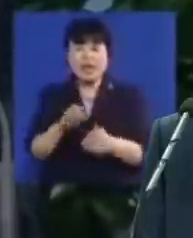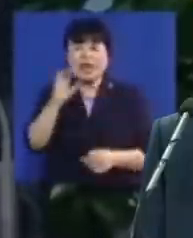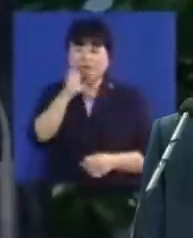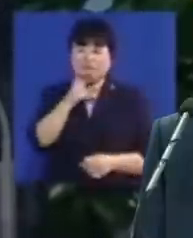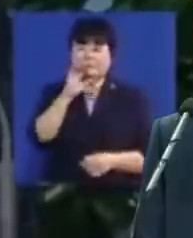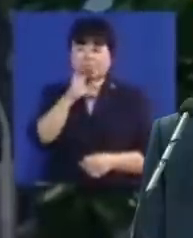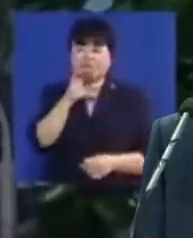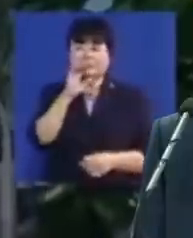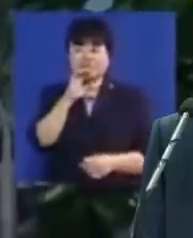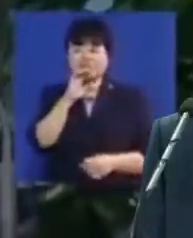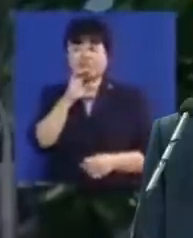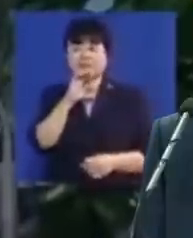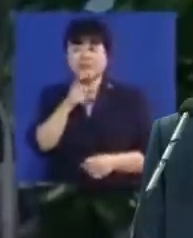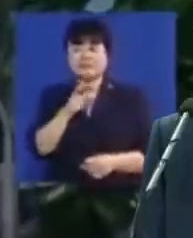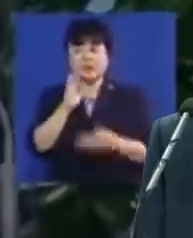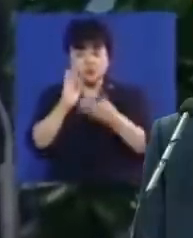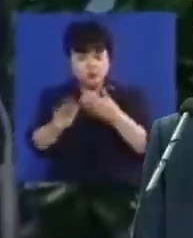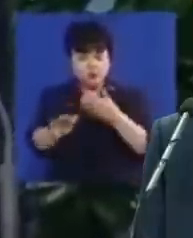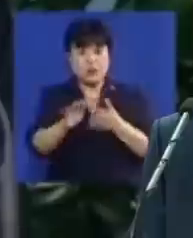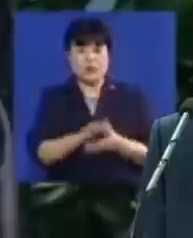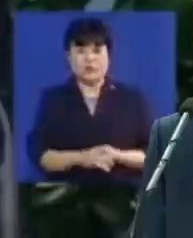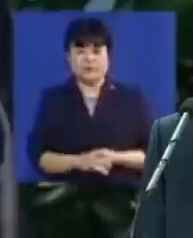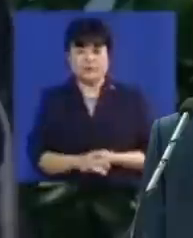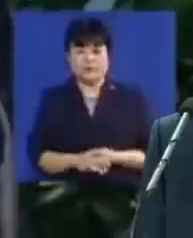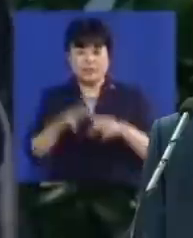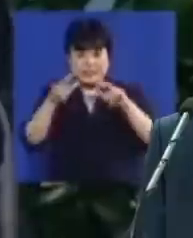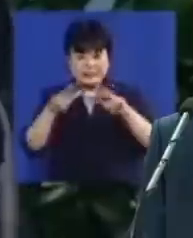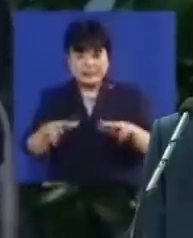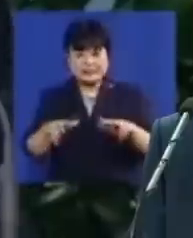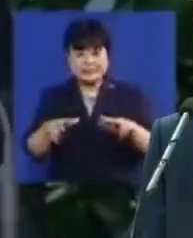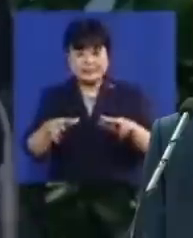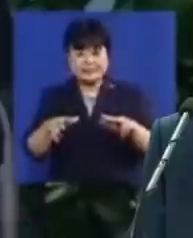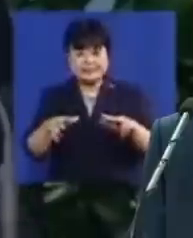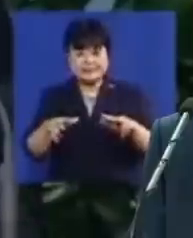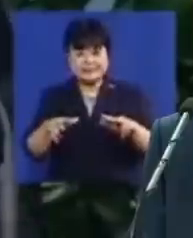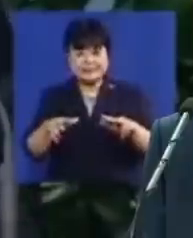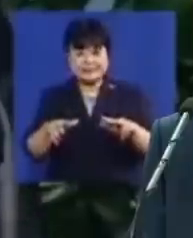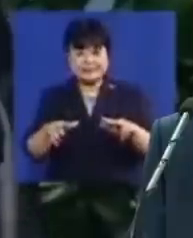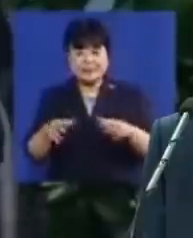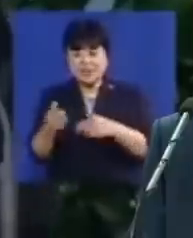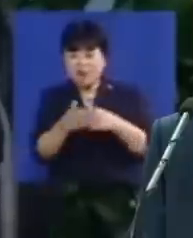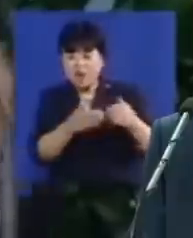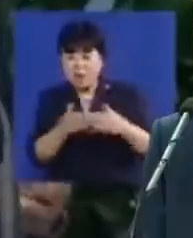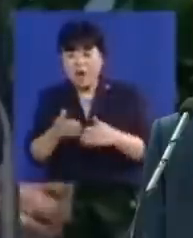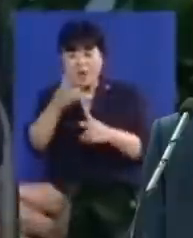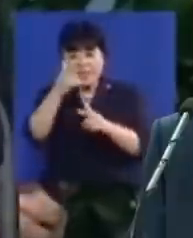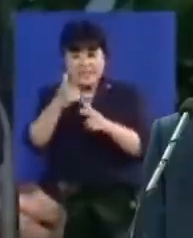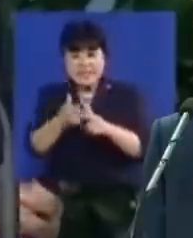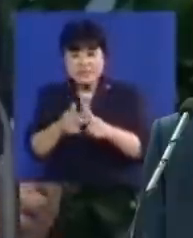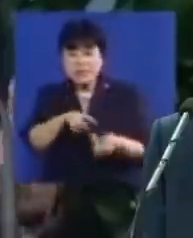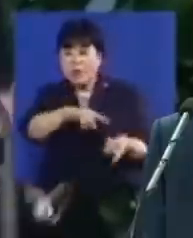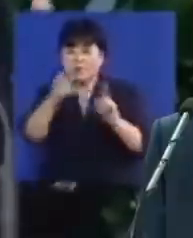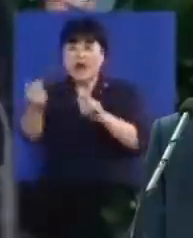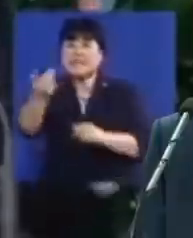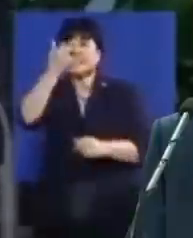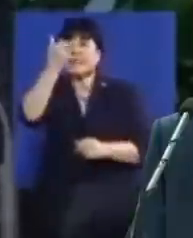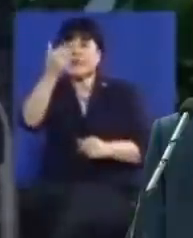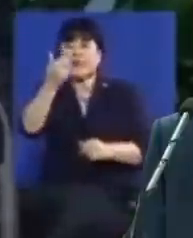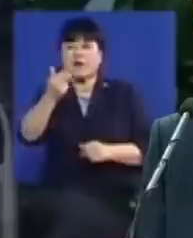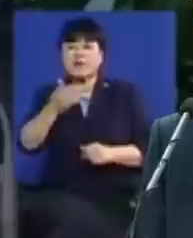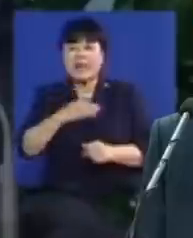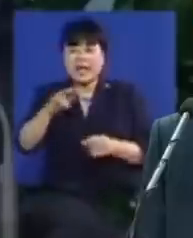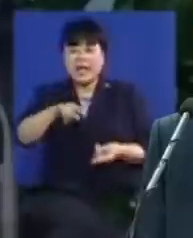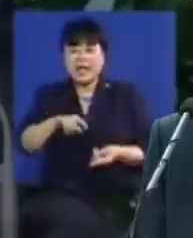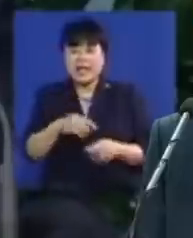도덕은 훗날에 따르고 지금 정량 체험하는 것은 예수님의 부활의 생명을 내가 체험해야